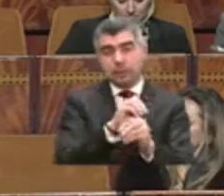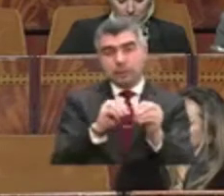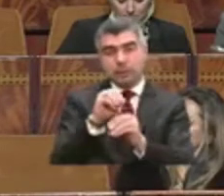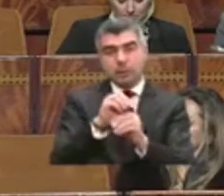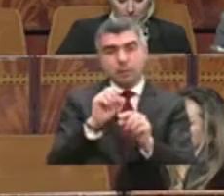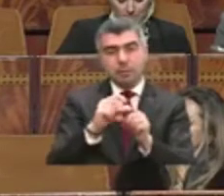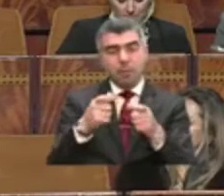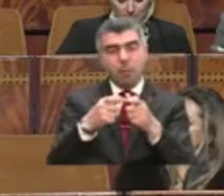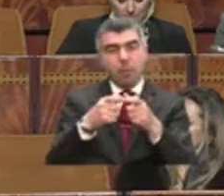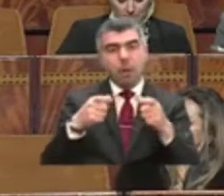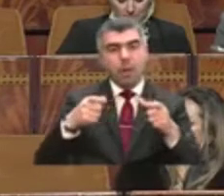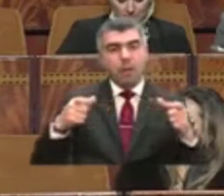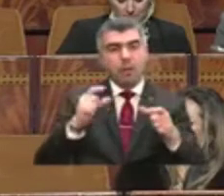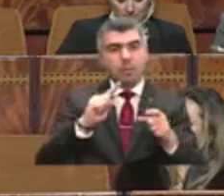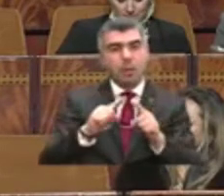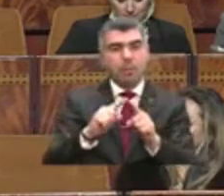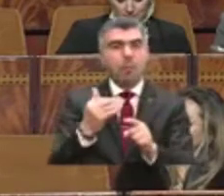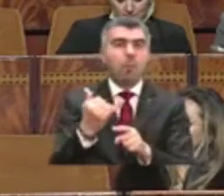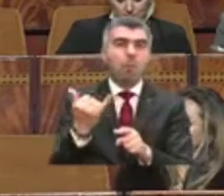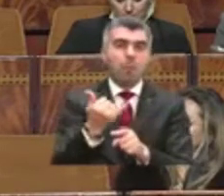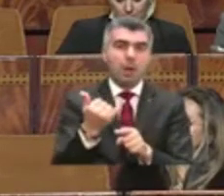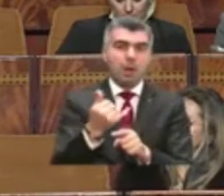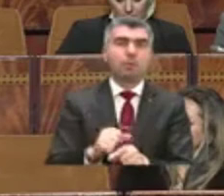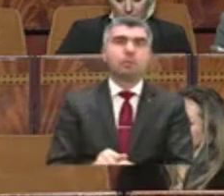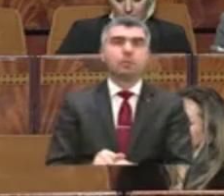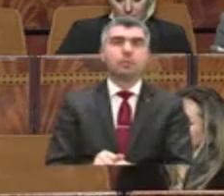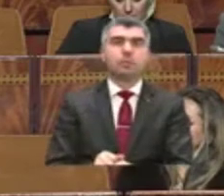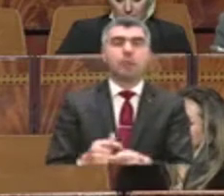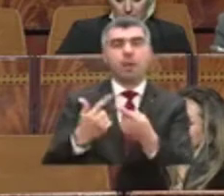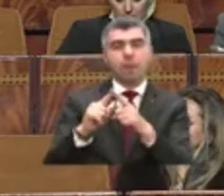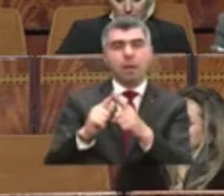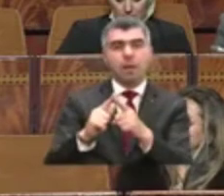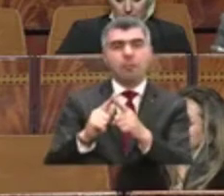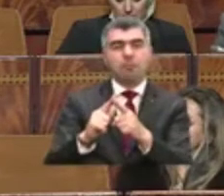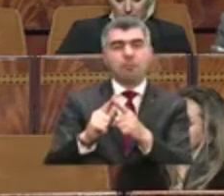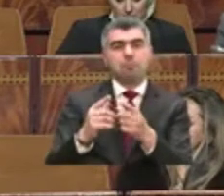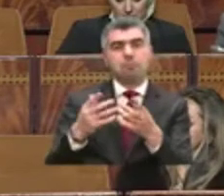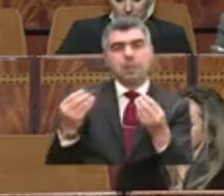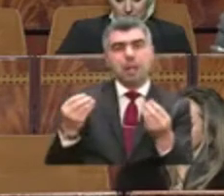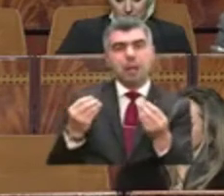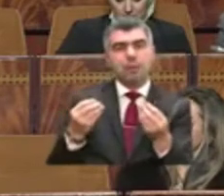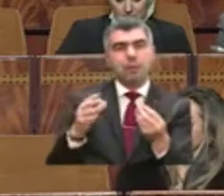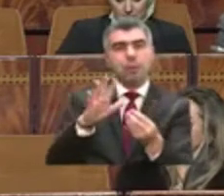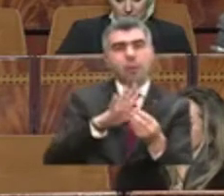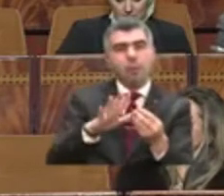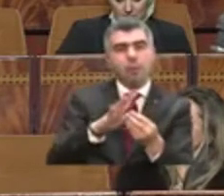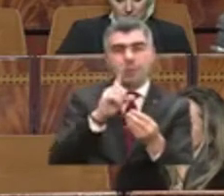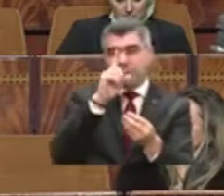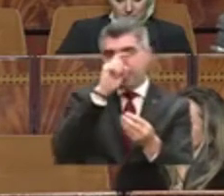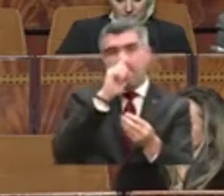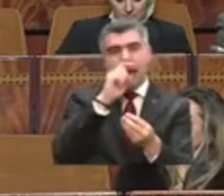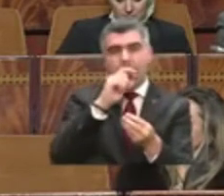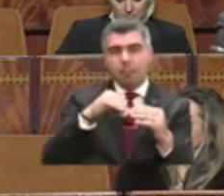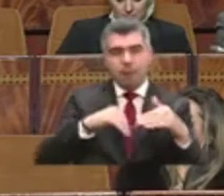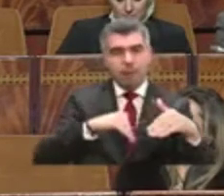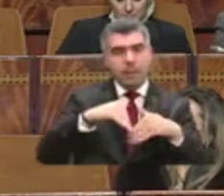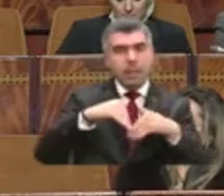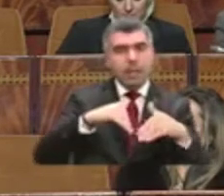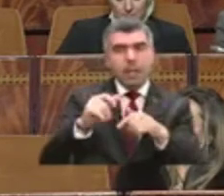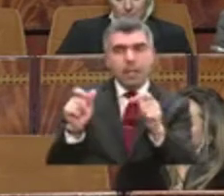في مسالك طرقية هامة والتي توجد في أغلب الأحيان في حالة جد متردية يصعب أو يستحيل معها تنقل